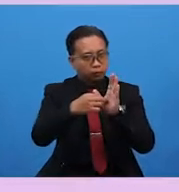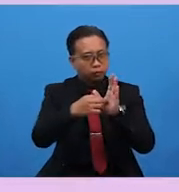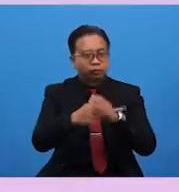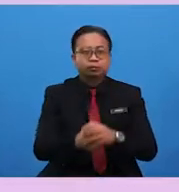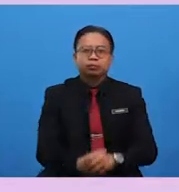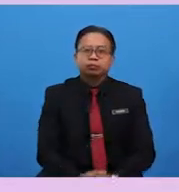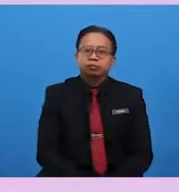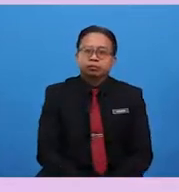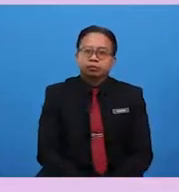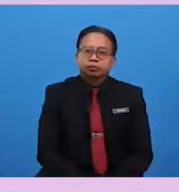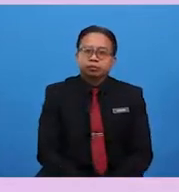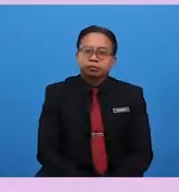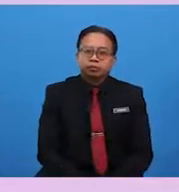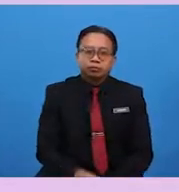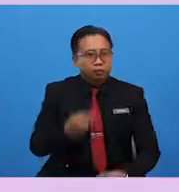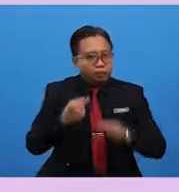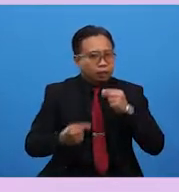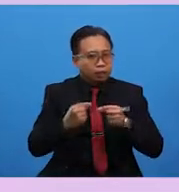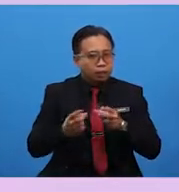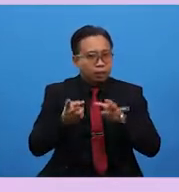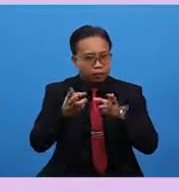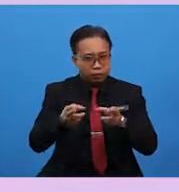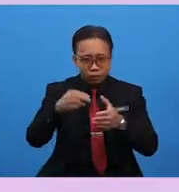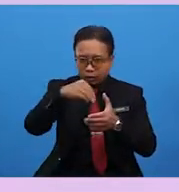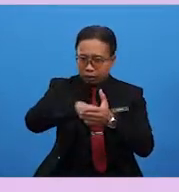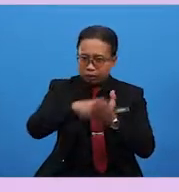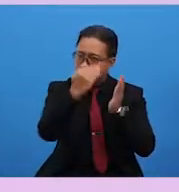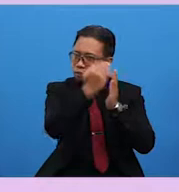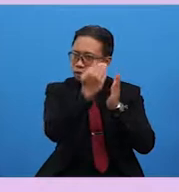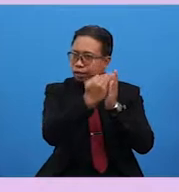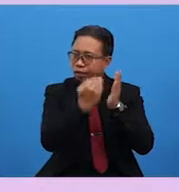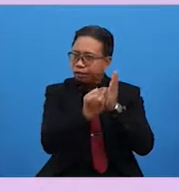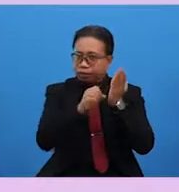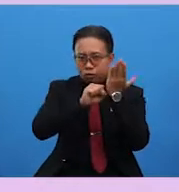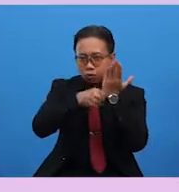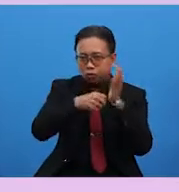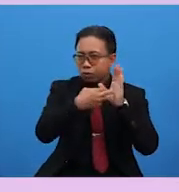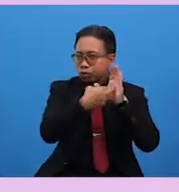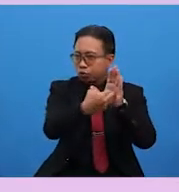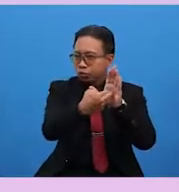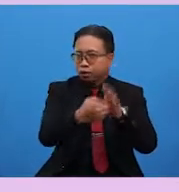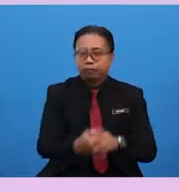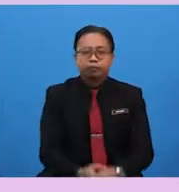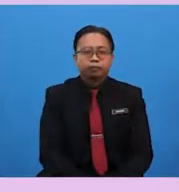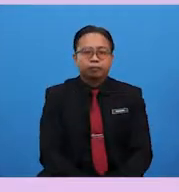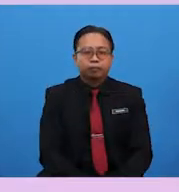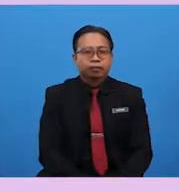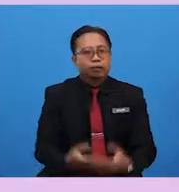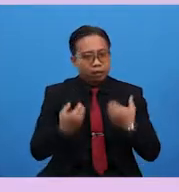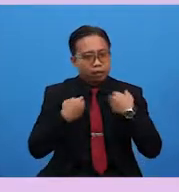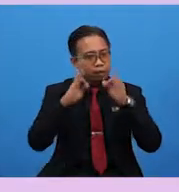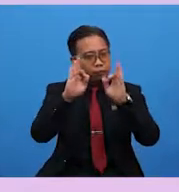style merupakan gaya resmi dalam menyelesaikan sumber Cukai dan cita-cita terdapat